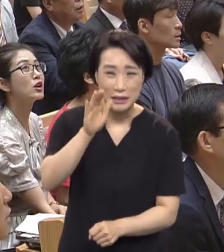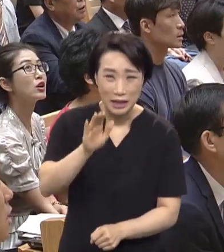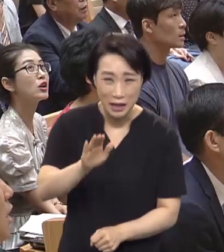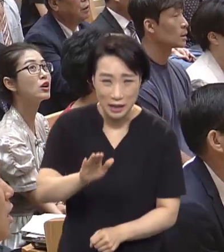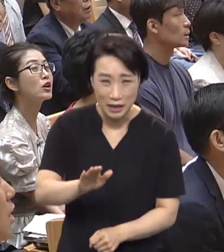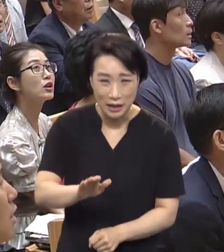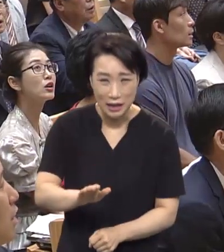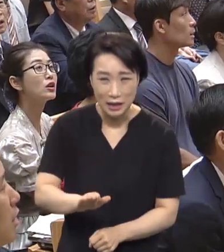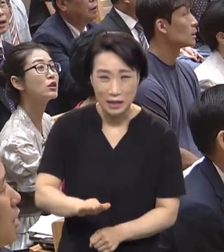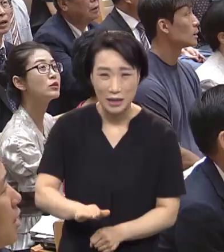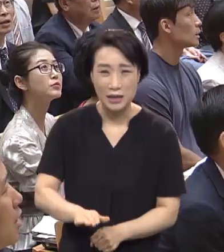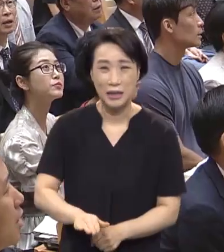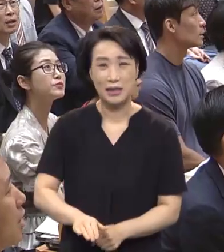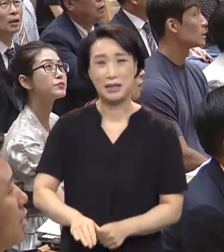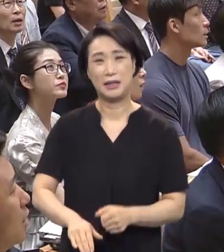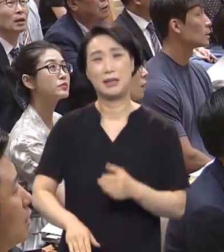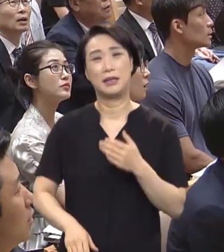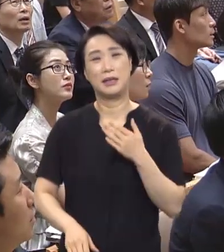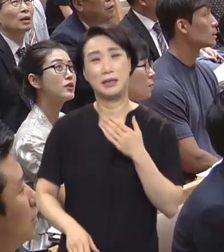고생이나